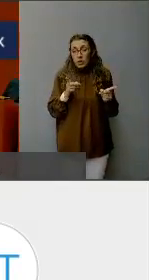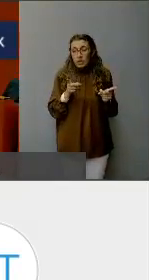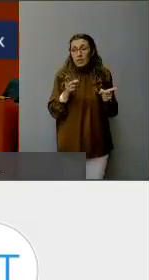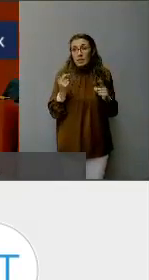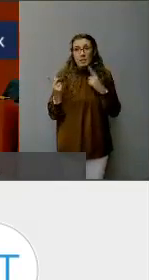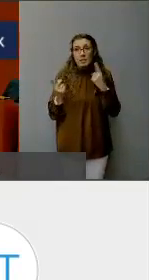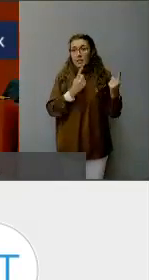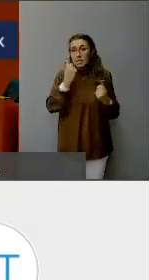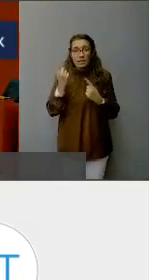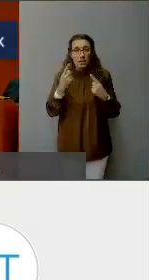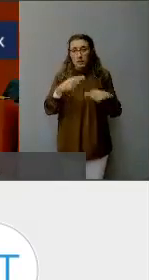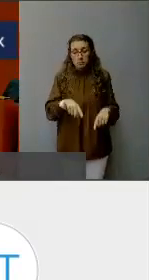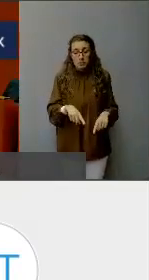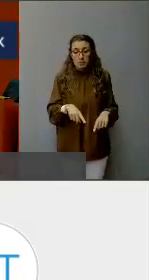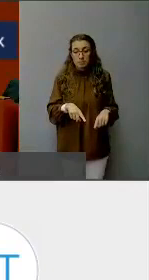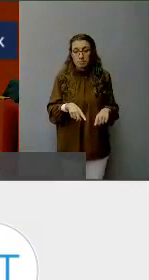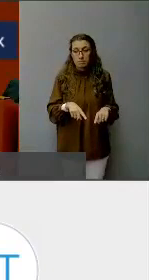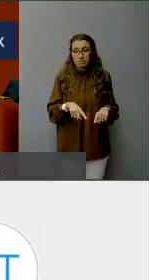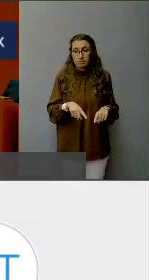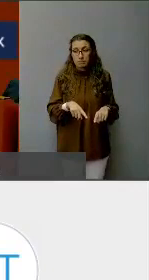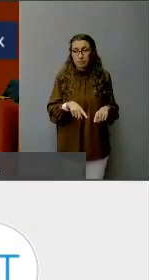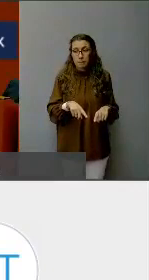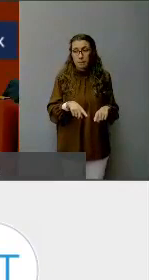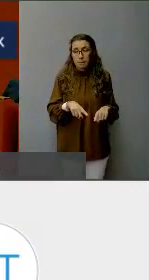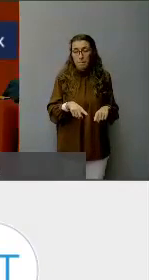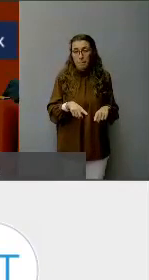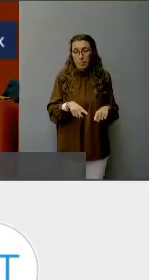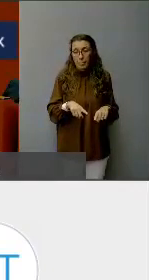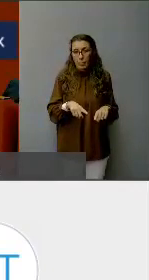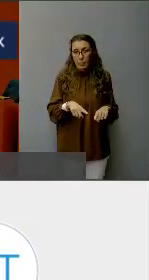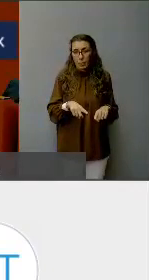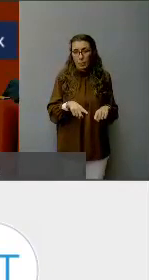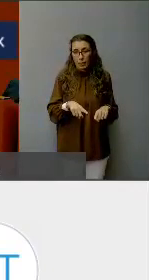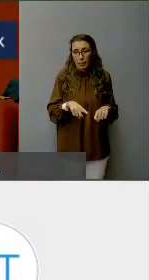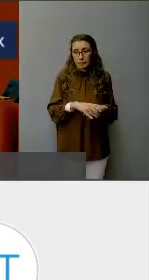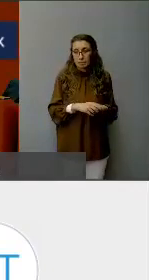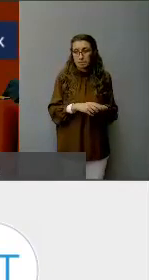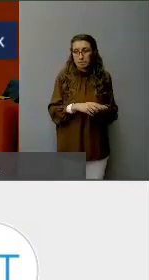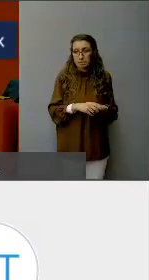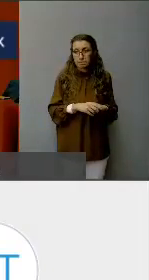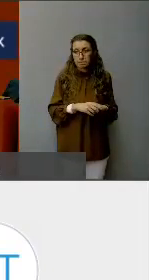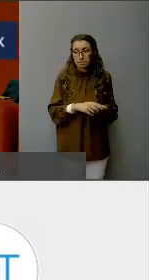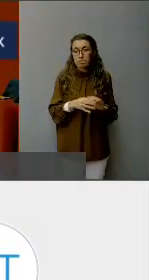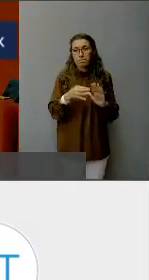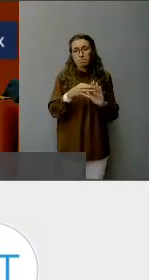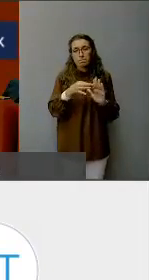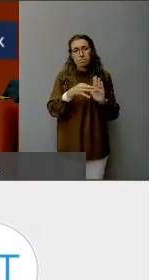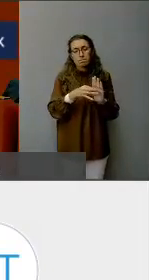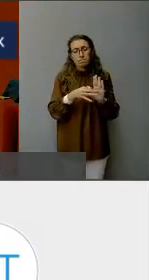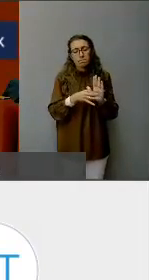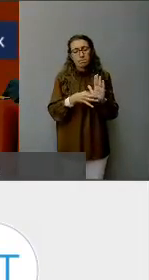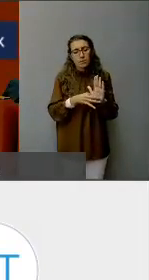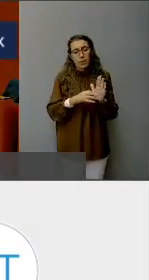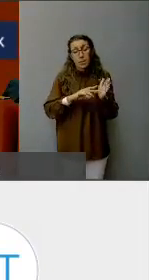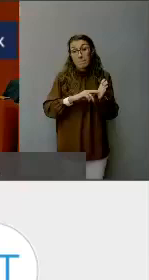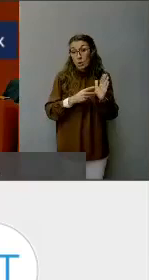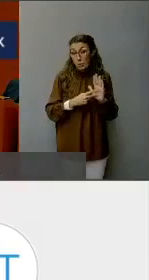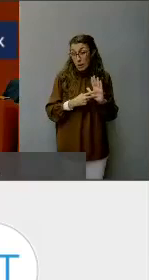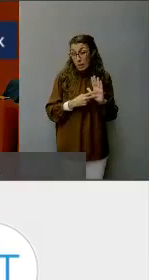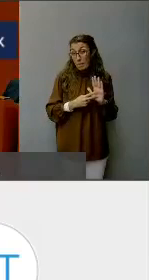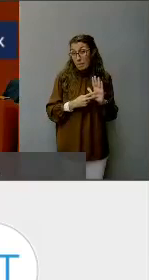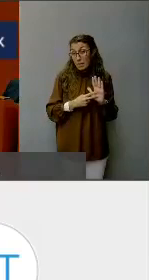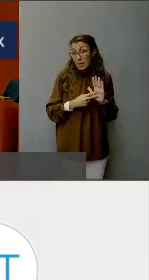abbiamo pensato che segnalare segnalare alcune contraddizioni ma alcune molte contraddizioni